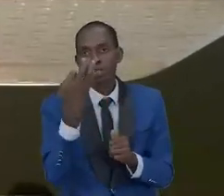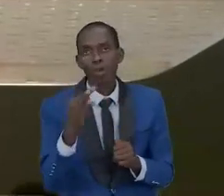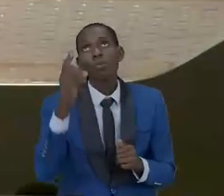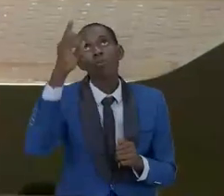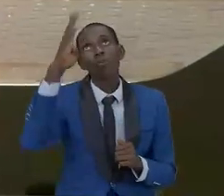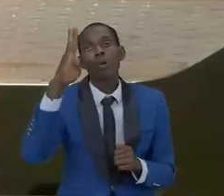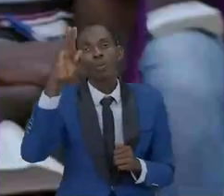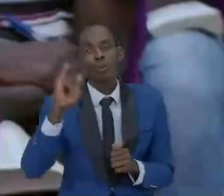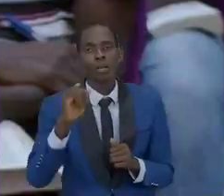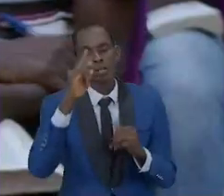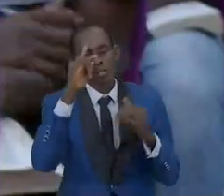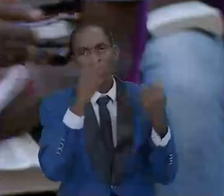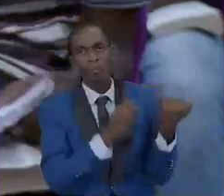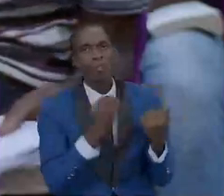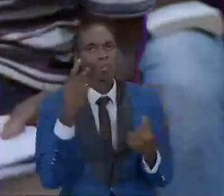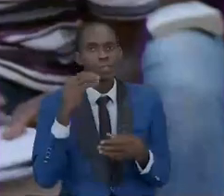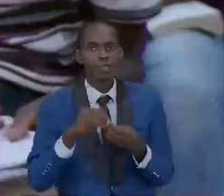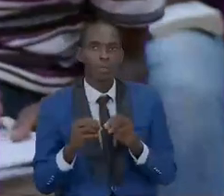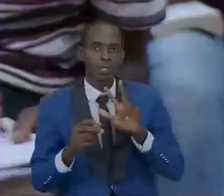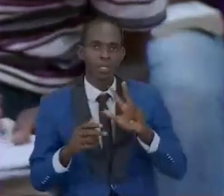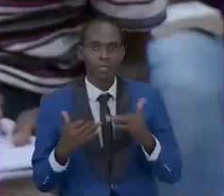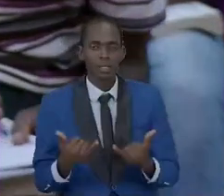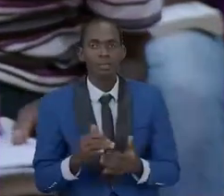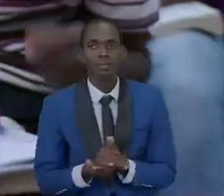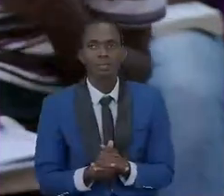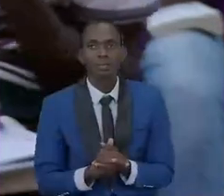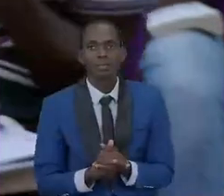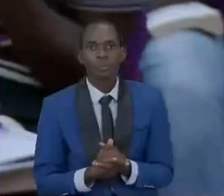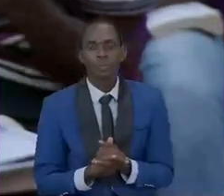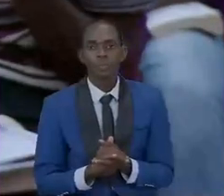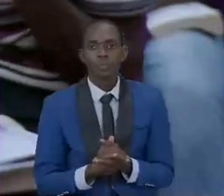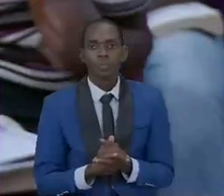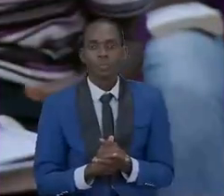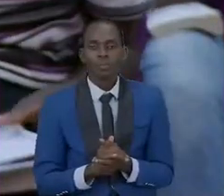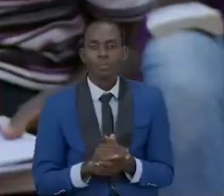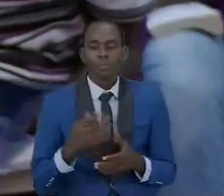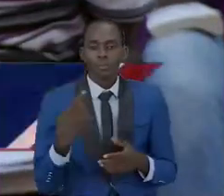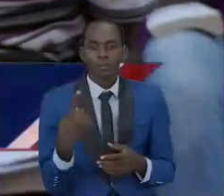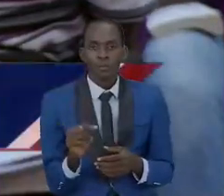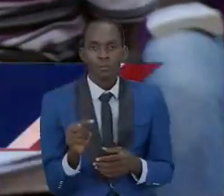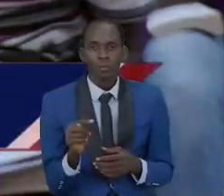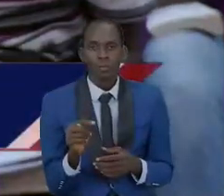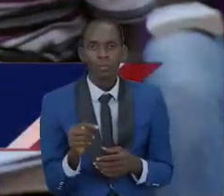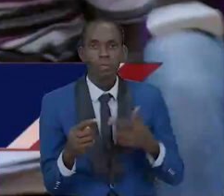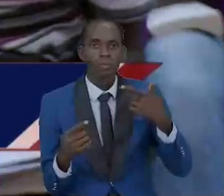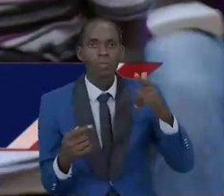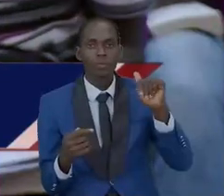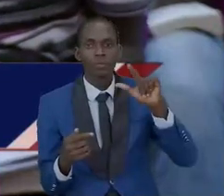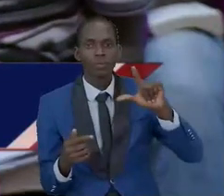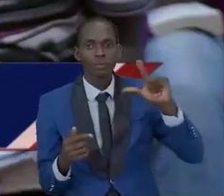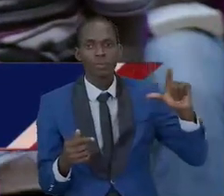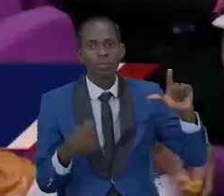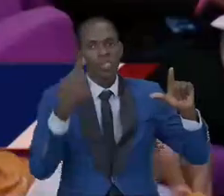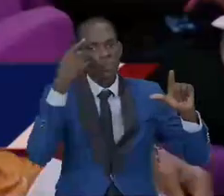la foi voyons le troisième élément dans ce premier point c'est quoi c'est le fiel la mer